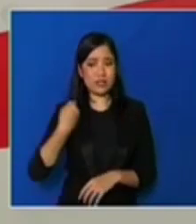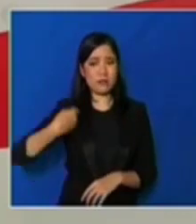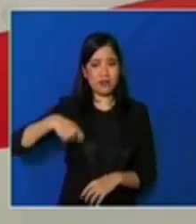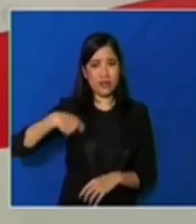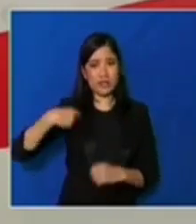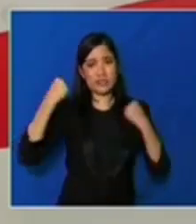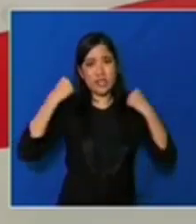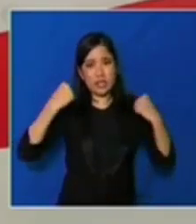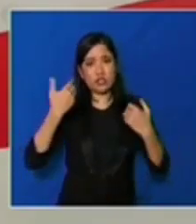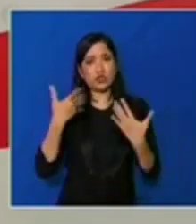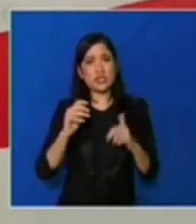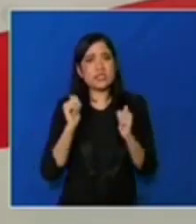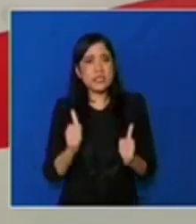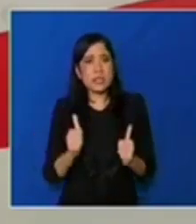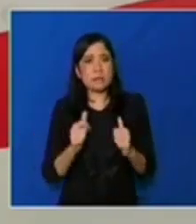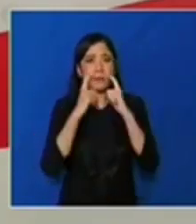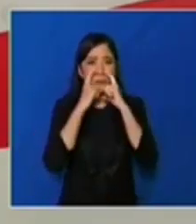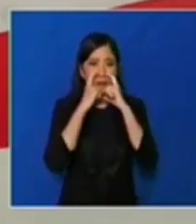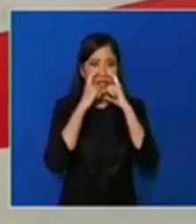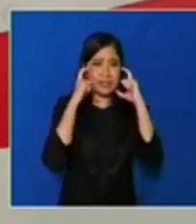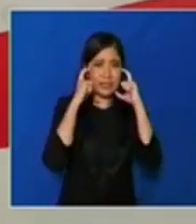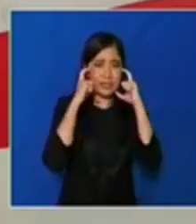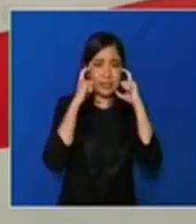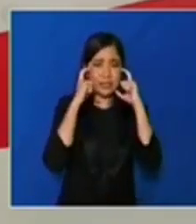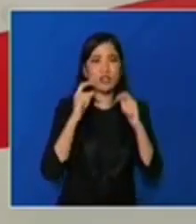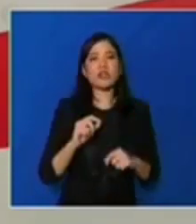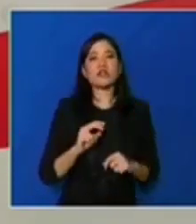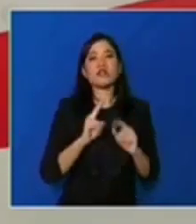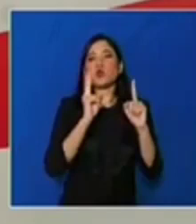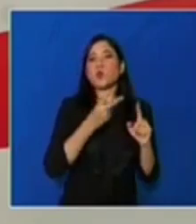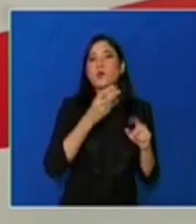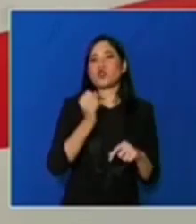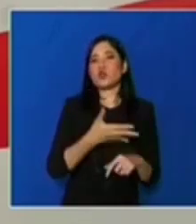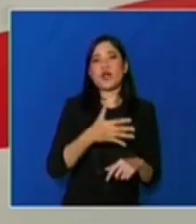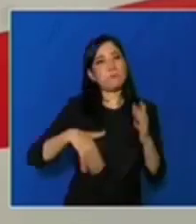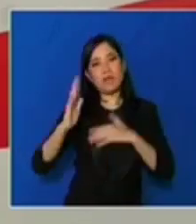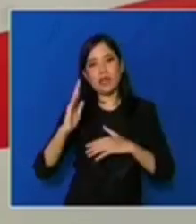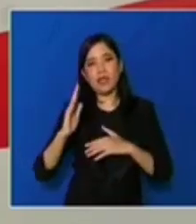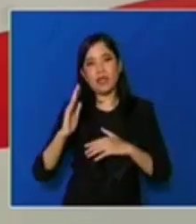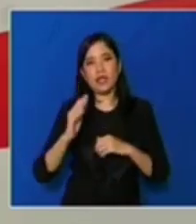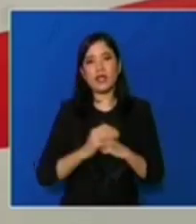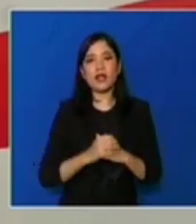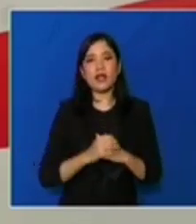sudah menyiapkan masker bedah sebanyak 12092018